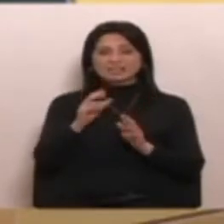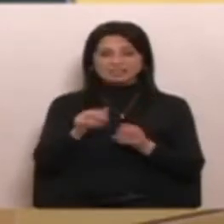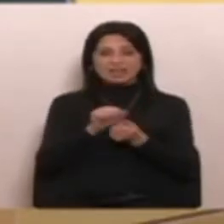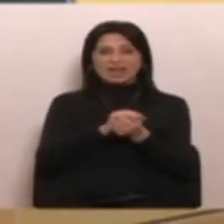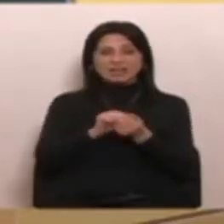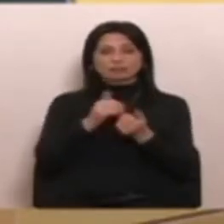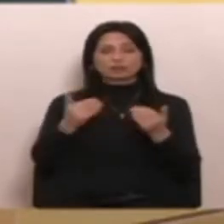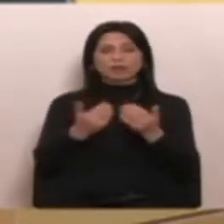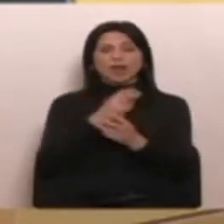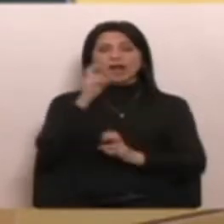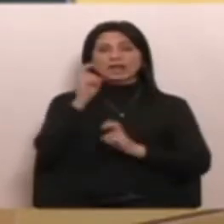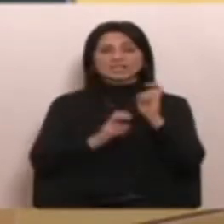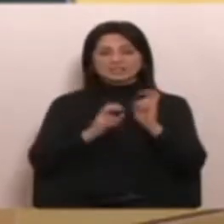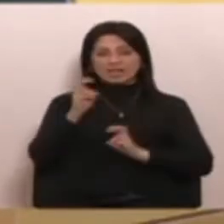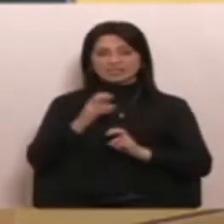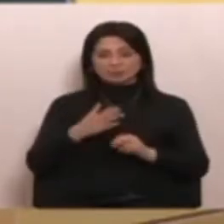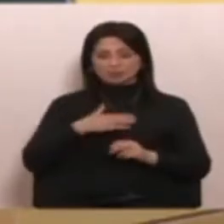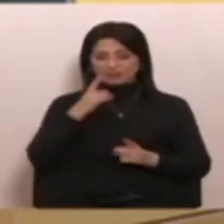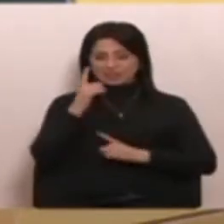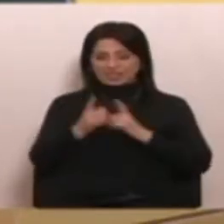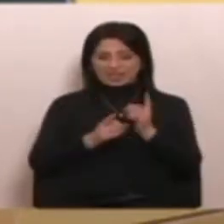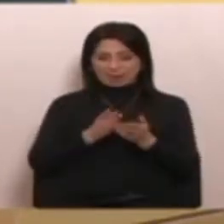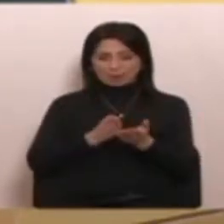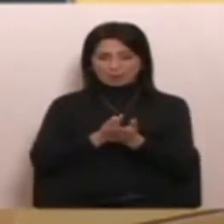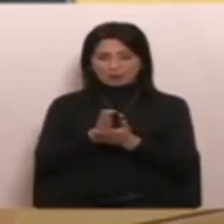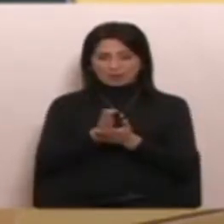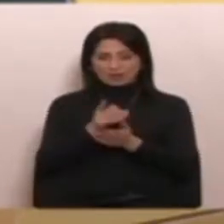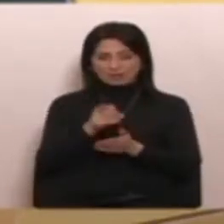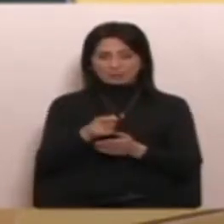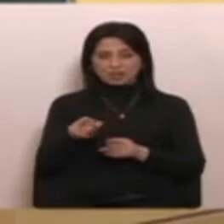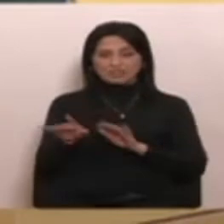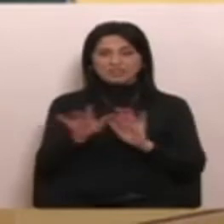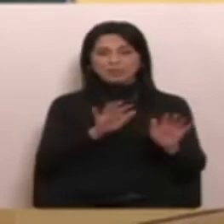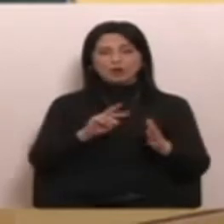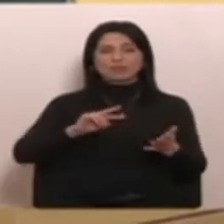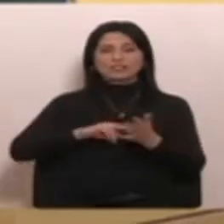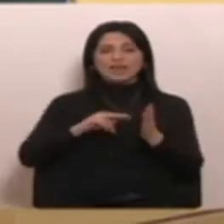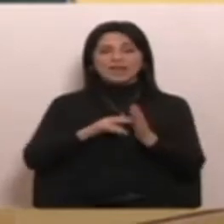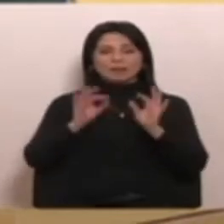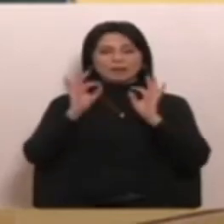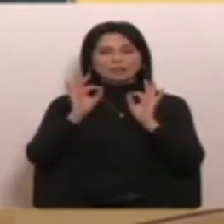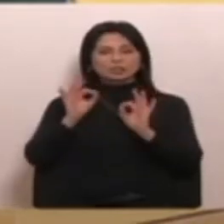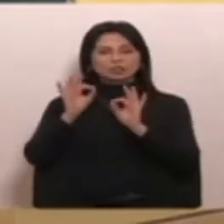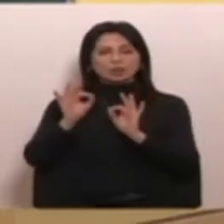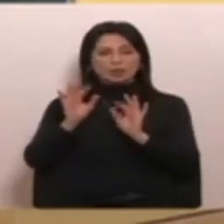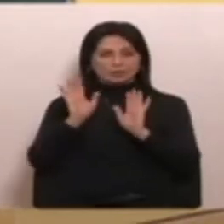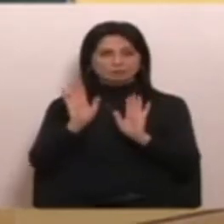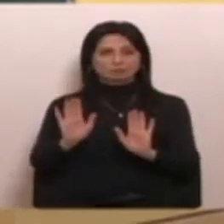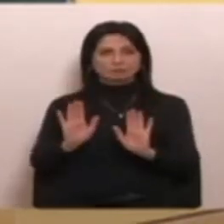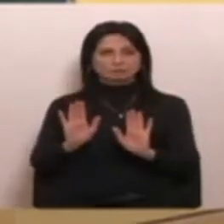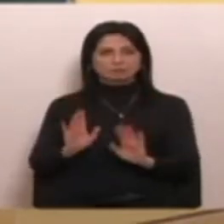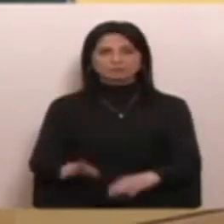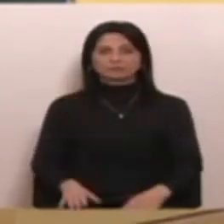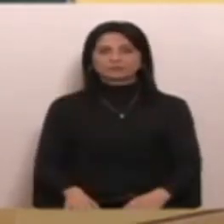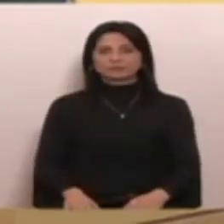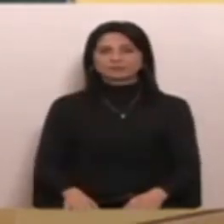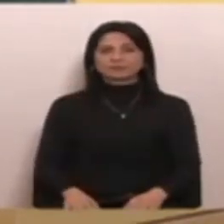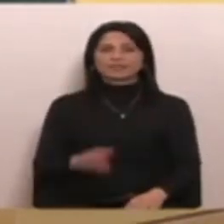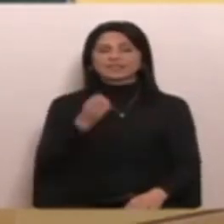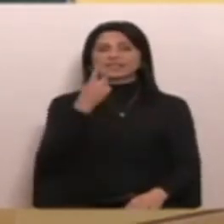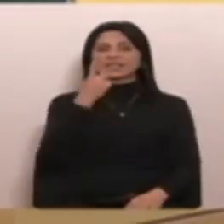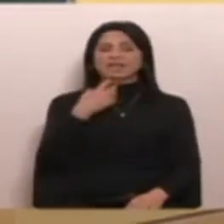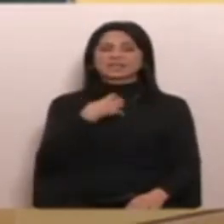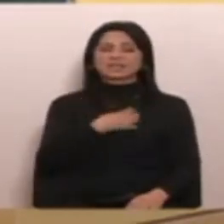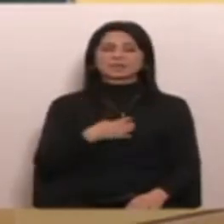საწარმო და ჩვენი რეფორმის ფარგლებში ეს პროცესი გეგმაზომიერ სახეს იღებს. კიდევ ერთი